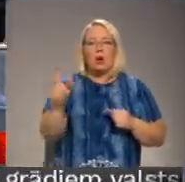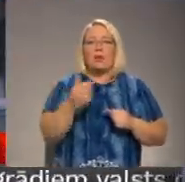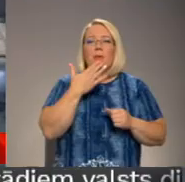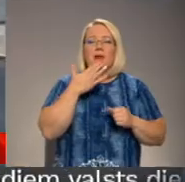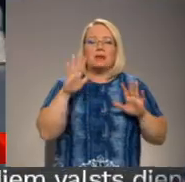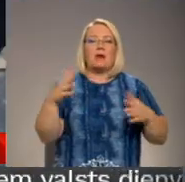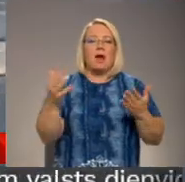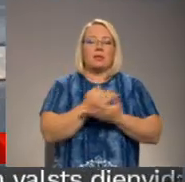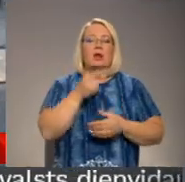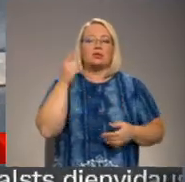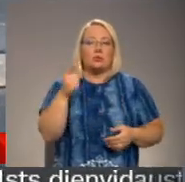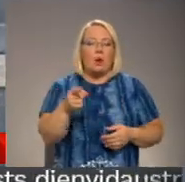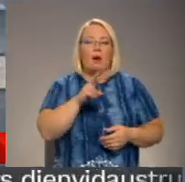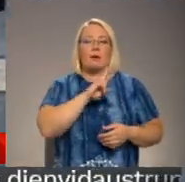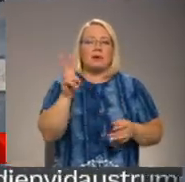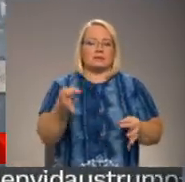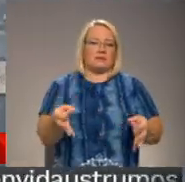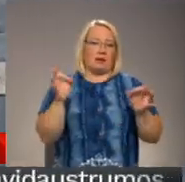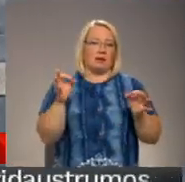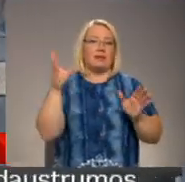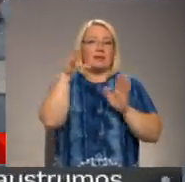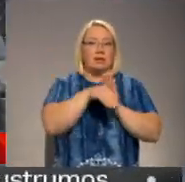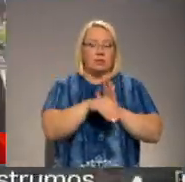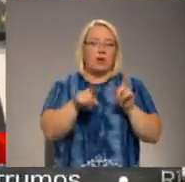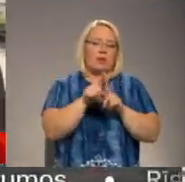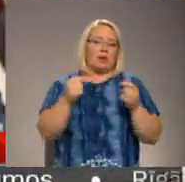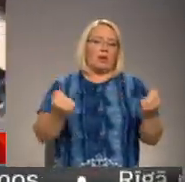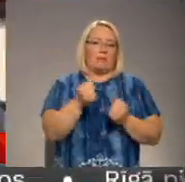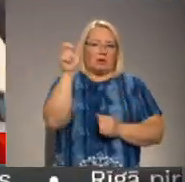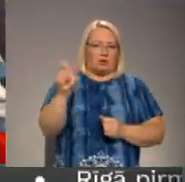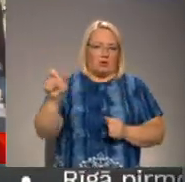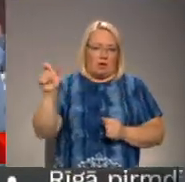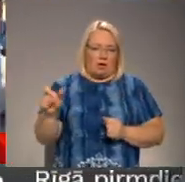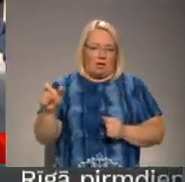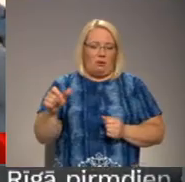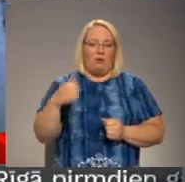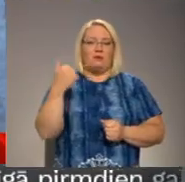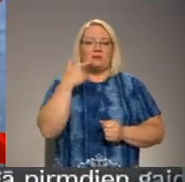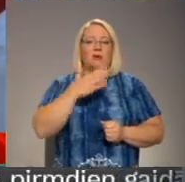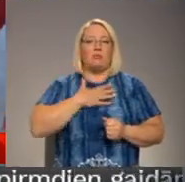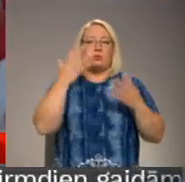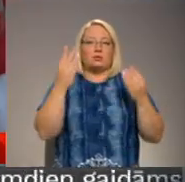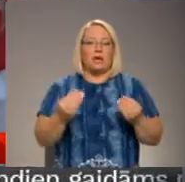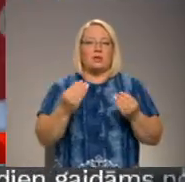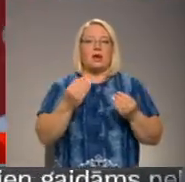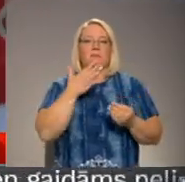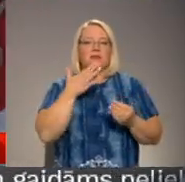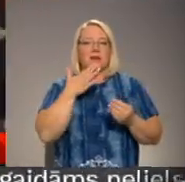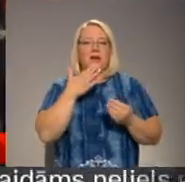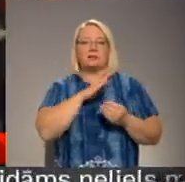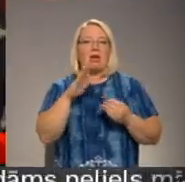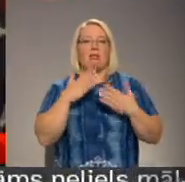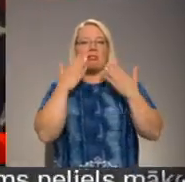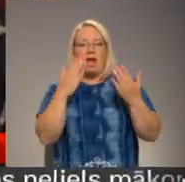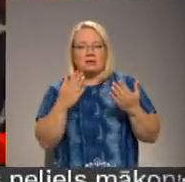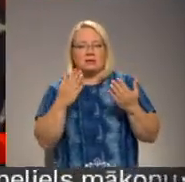atrast to, kas ir viņam svarīgi, ieskaitot arī personālu. Mūsdienās pasakas daudz bērnu ne lasa, ne klausās, viņi pat